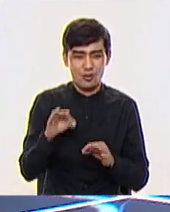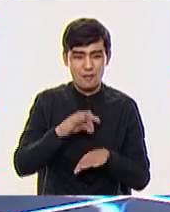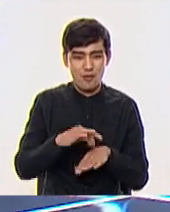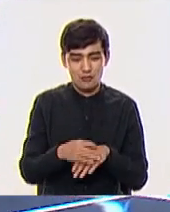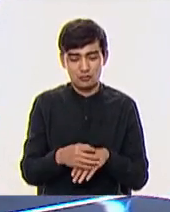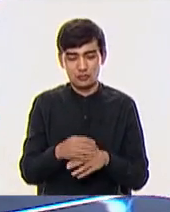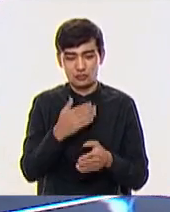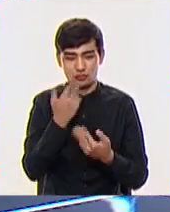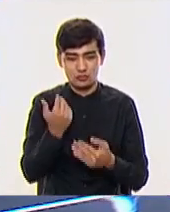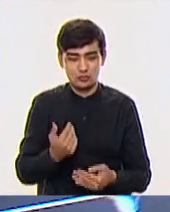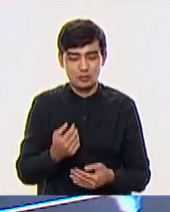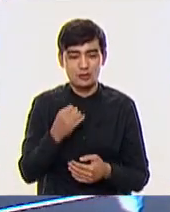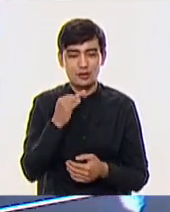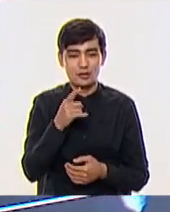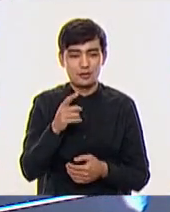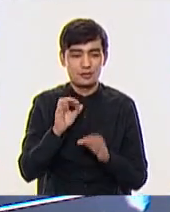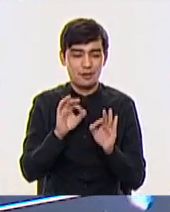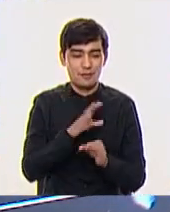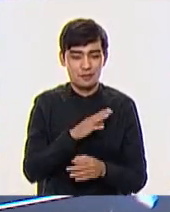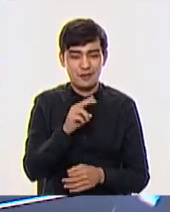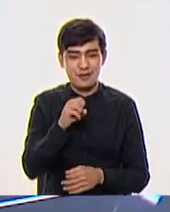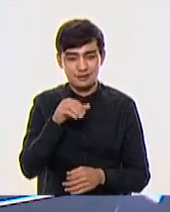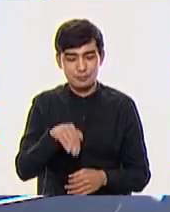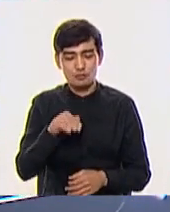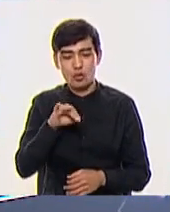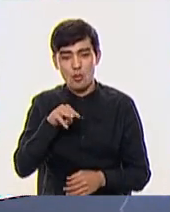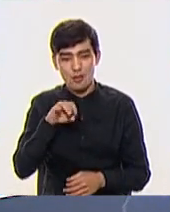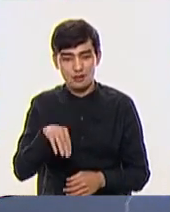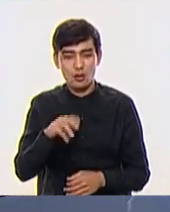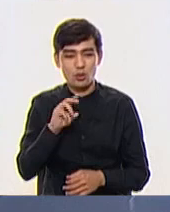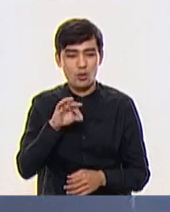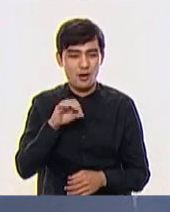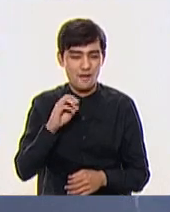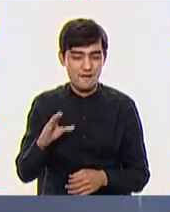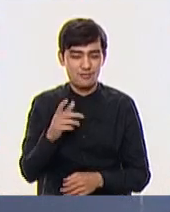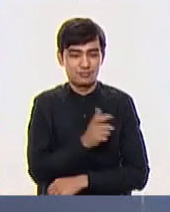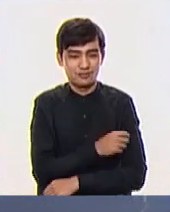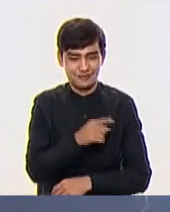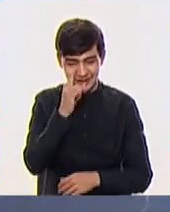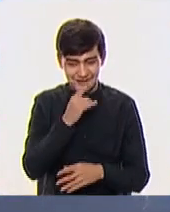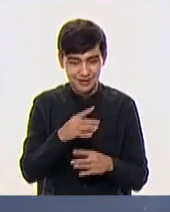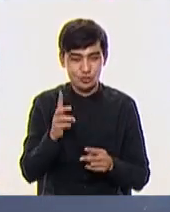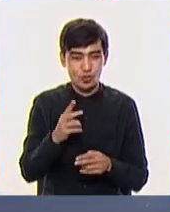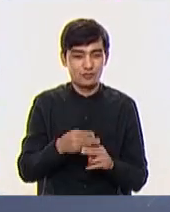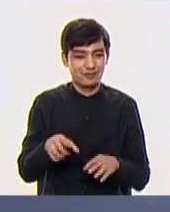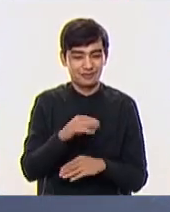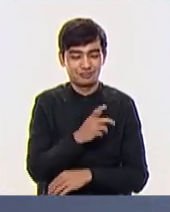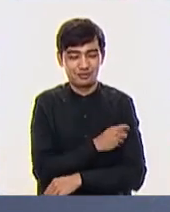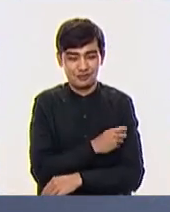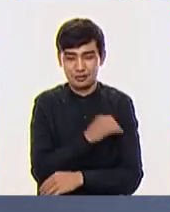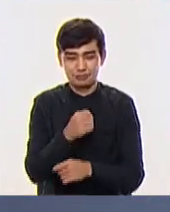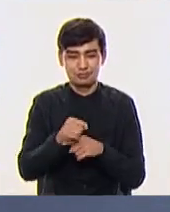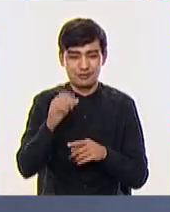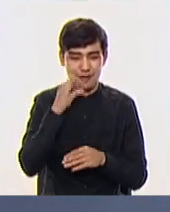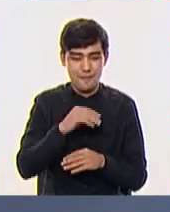не наблюдается он пояснил что касым-жомарт токаев убежден в том что только вакцинация казахстанцев и формирование